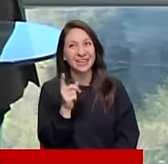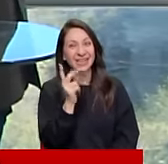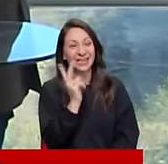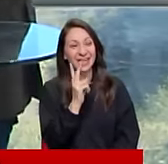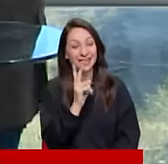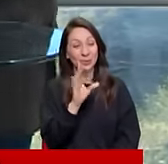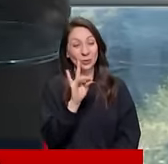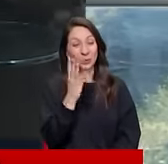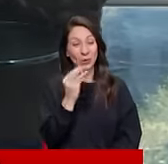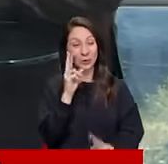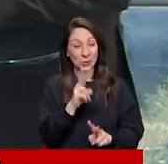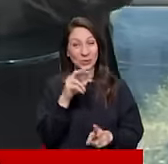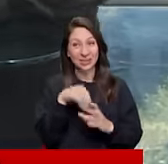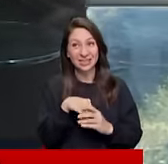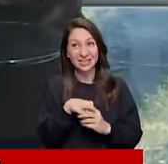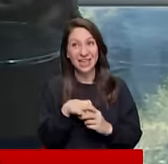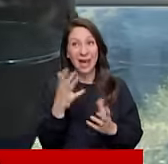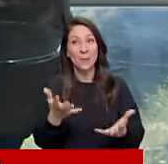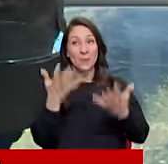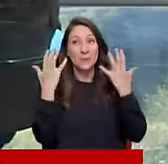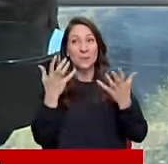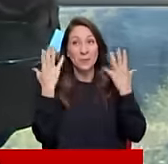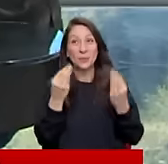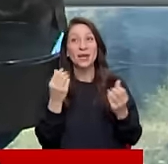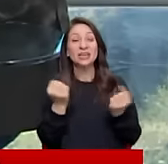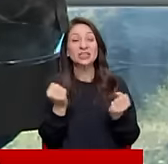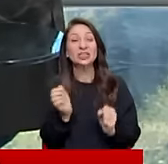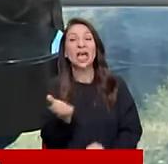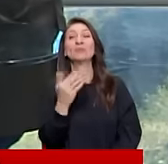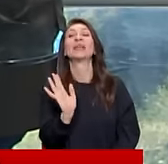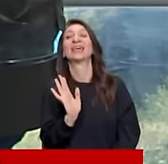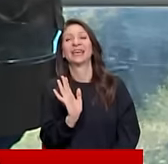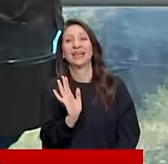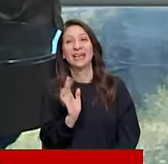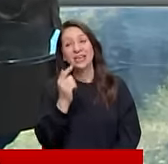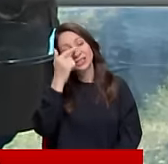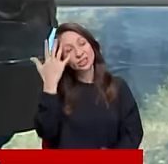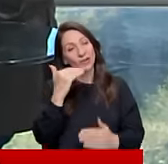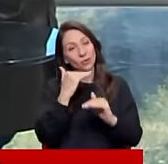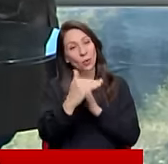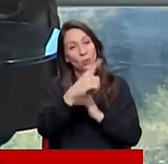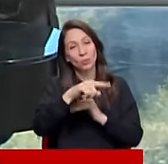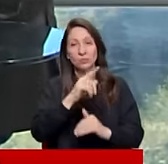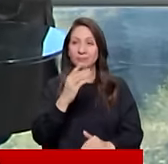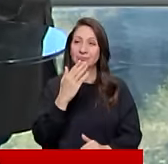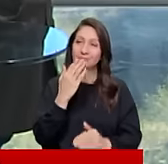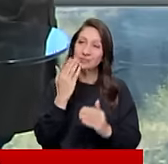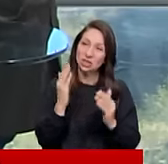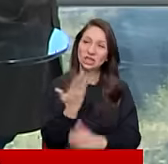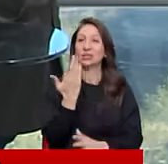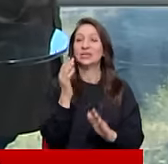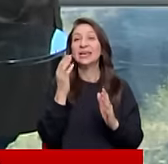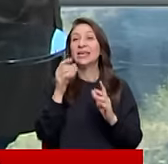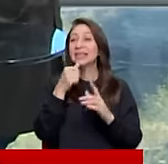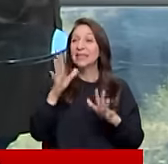kurt olarak gördüğü için... Hem ayazı yedi hem de kışı geçiremedi. İnşallah vatandaşlar geçirir. Yani. Deniz